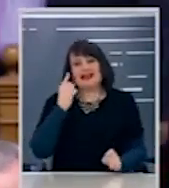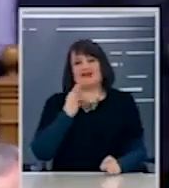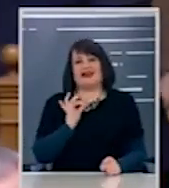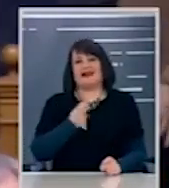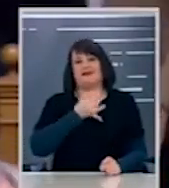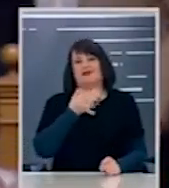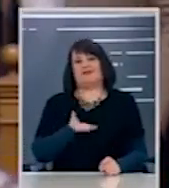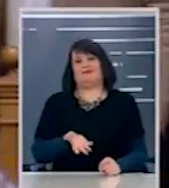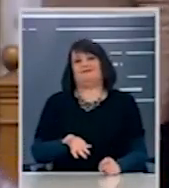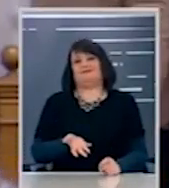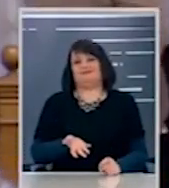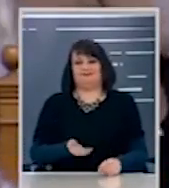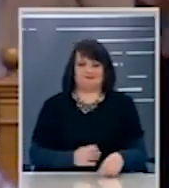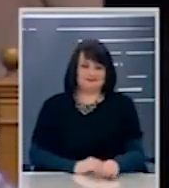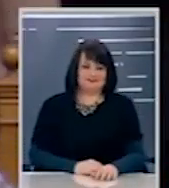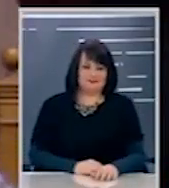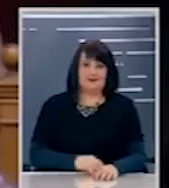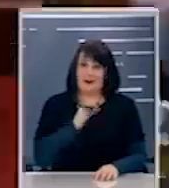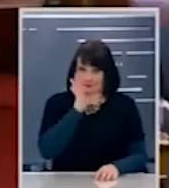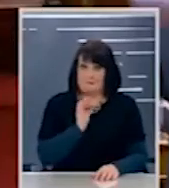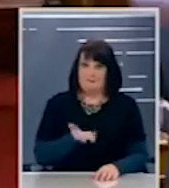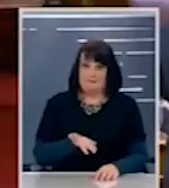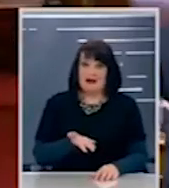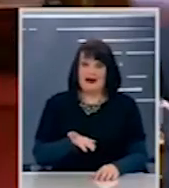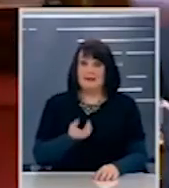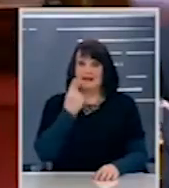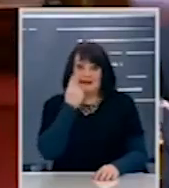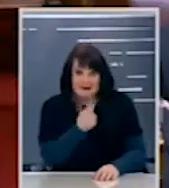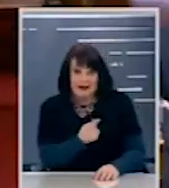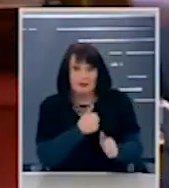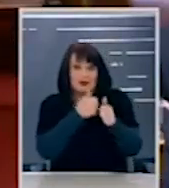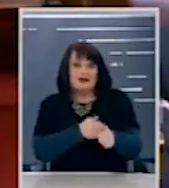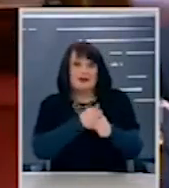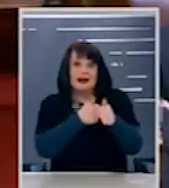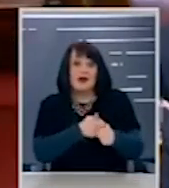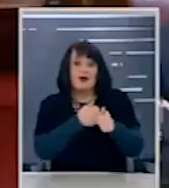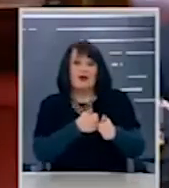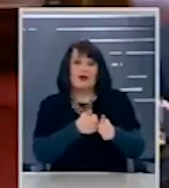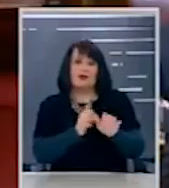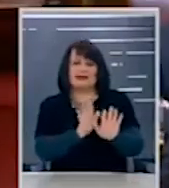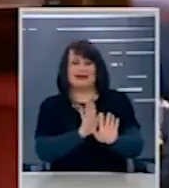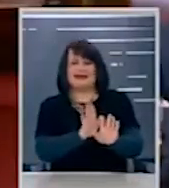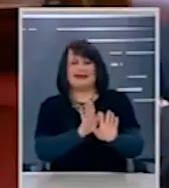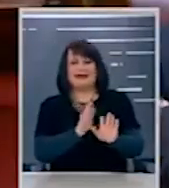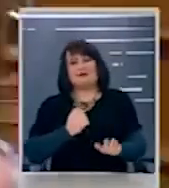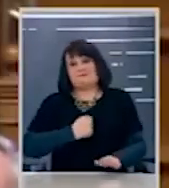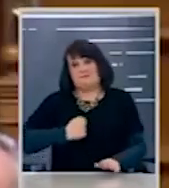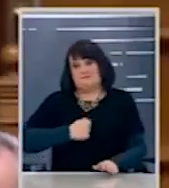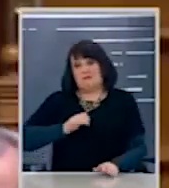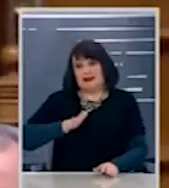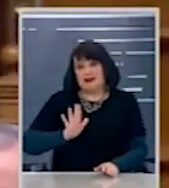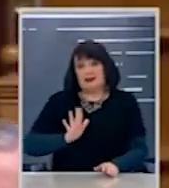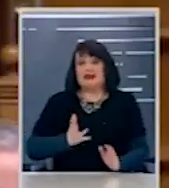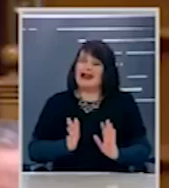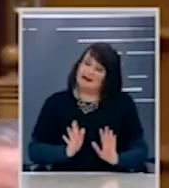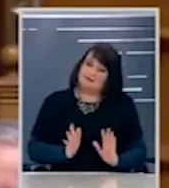βρίσκομαι στη Βουλή. Και πράγματι σας παρακολουθώ. Όχι, δεν πειράζει, μπορεί να το στεναχωρήσω. Αλλά